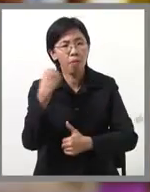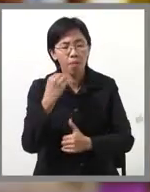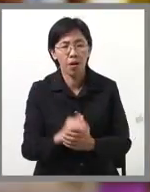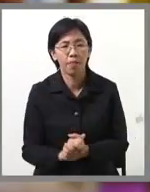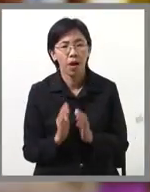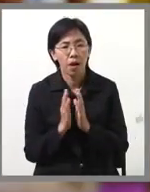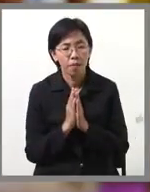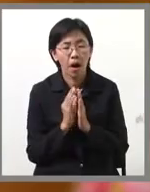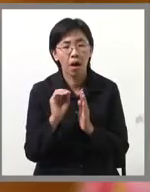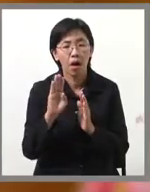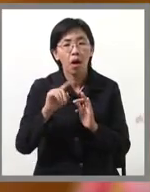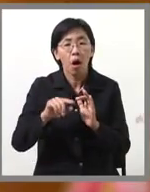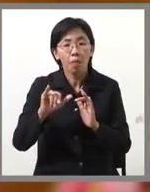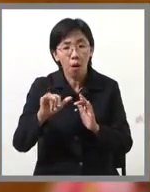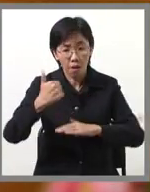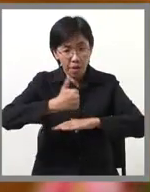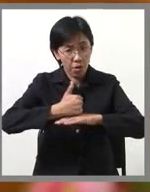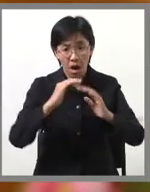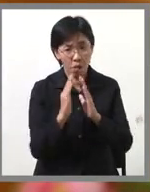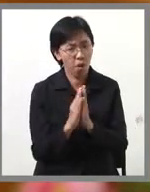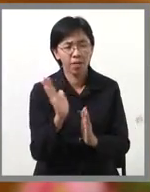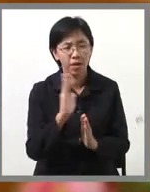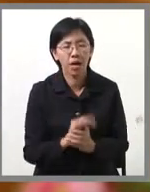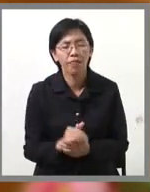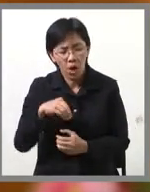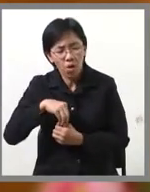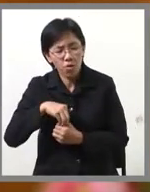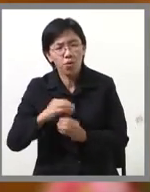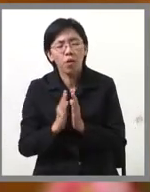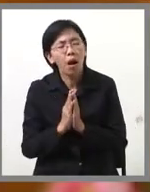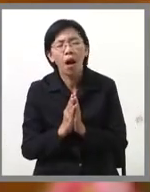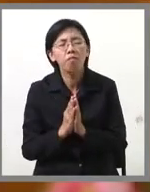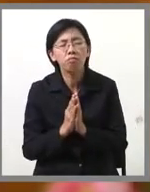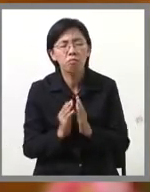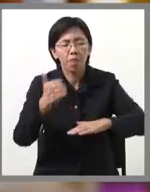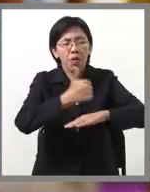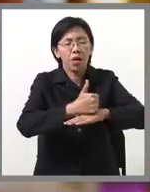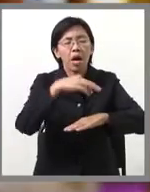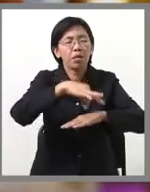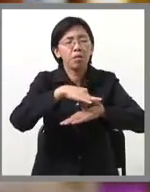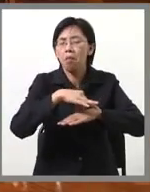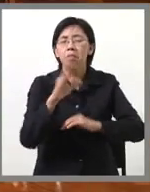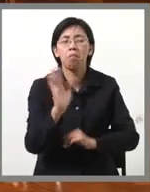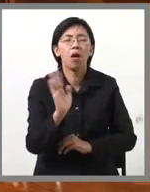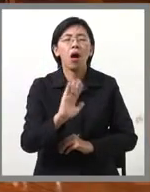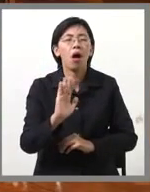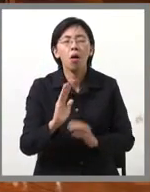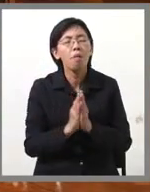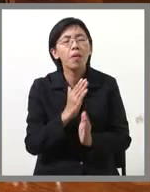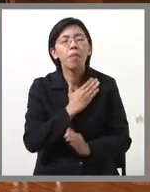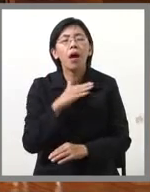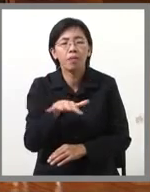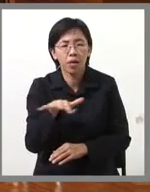บ้ยไม่ได้เป็นเจ้าอาวาสด้วย ท่านเป็นหลวงตาเพราะว่าท่านชื่อมักน้อยสันโดษไม่เอาอะไรเลย อีกอย่างหนึ่ง